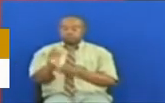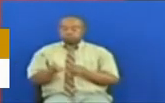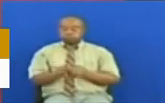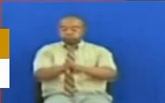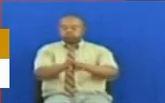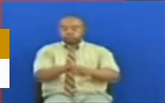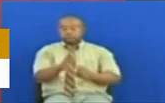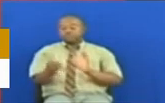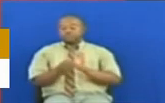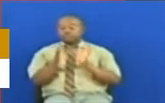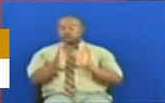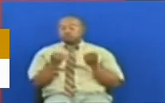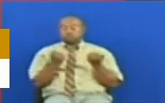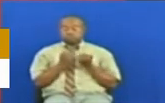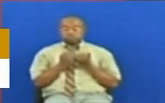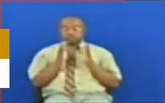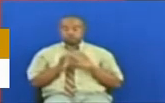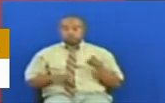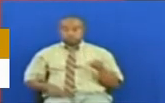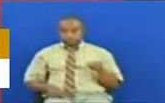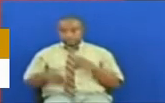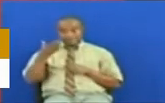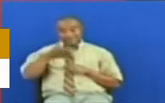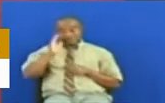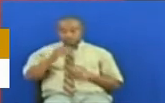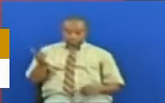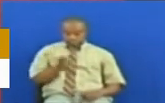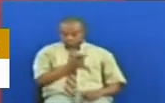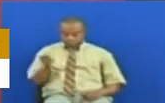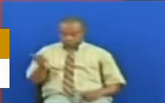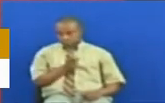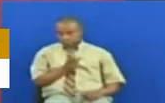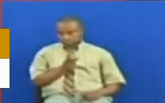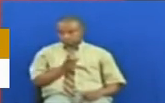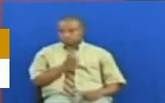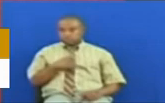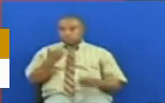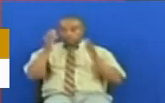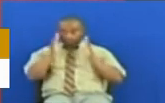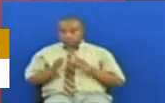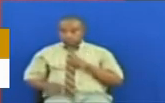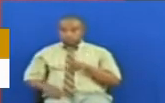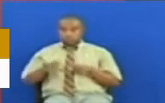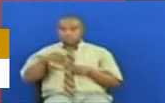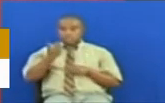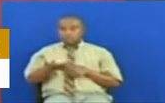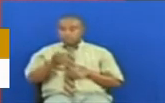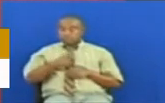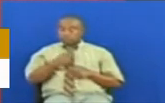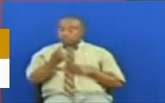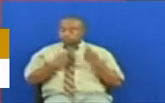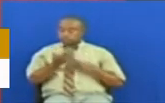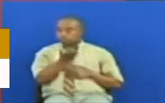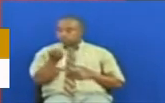nzuri na imetungwa vizuri na serikali zote mbili za muungano. Mheshimiwa Speaker, baada ya kusema hayo, mimi